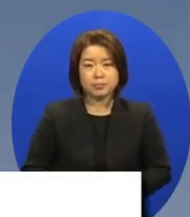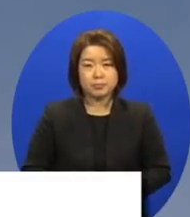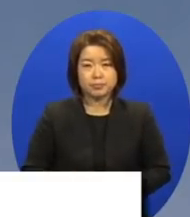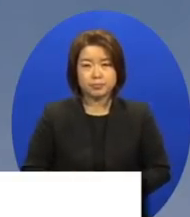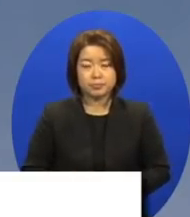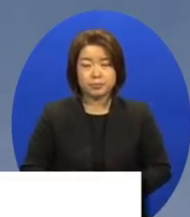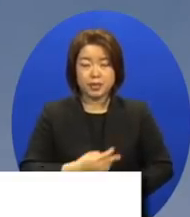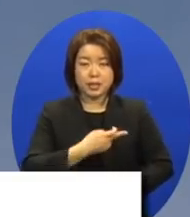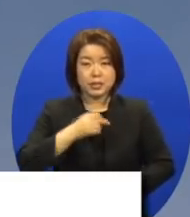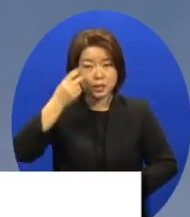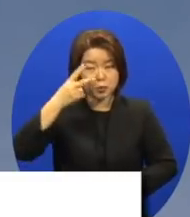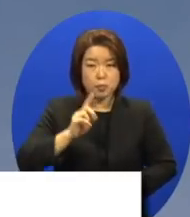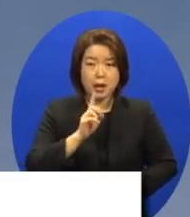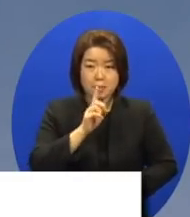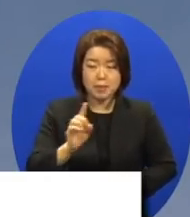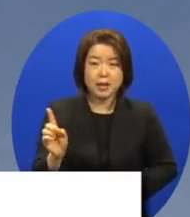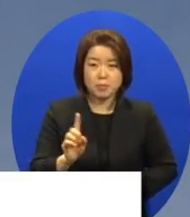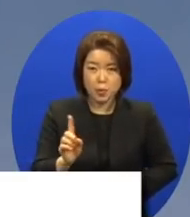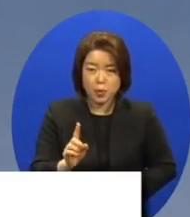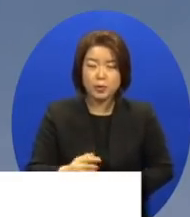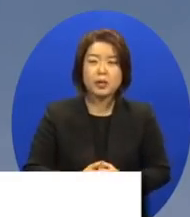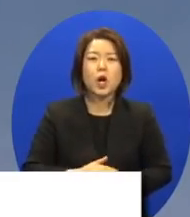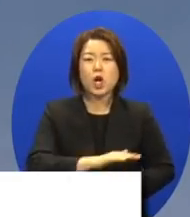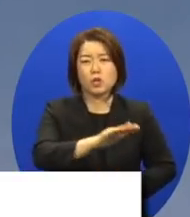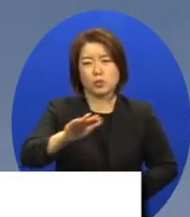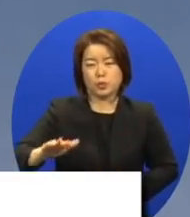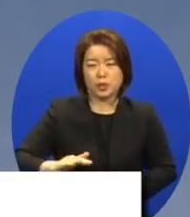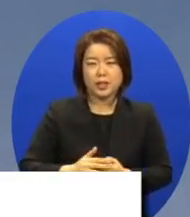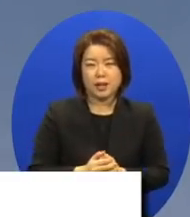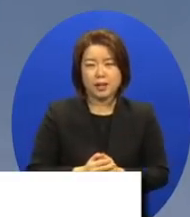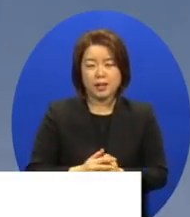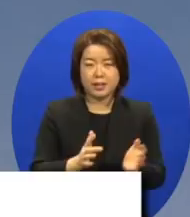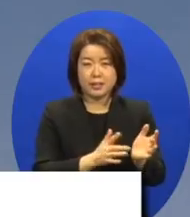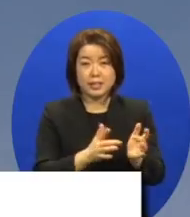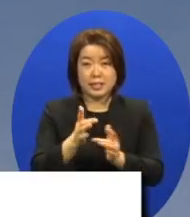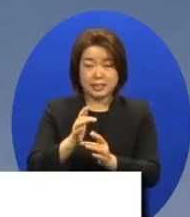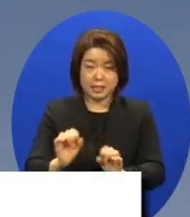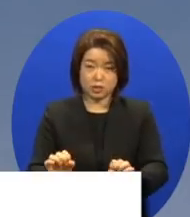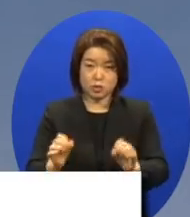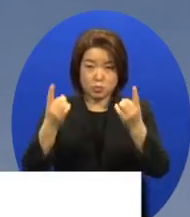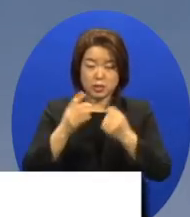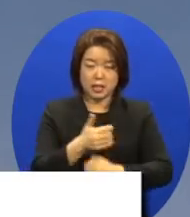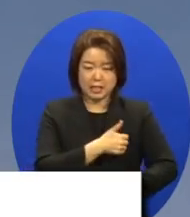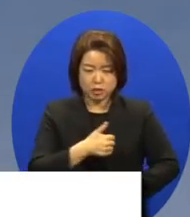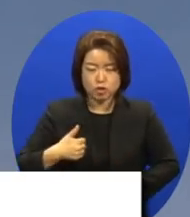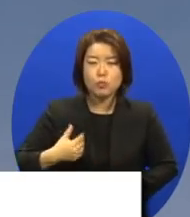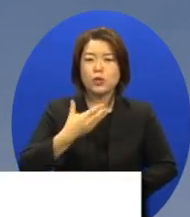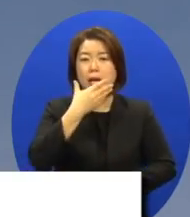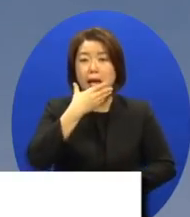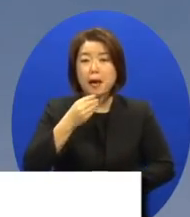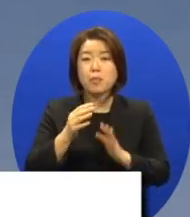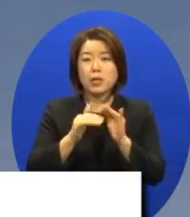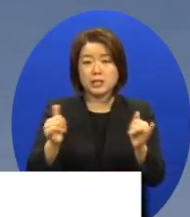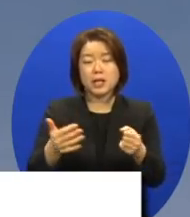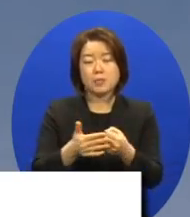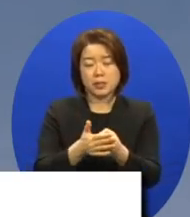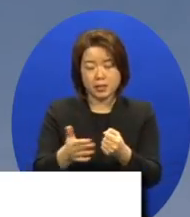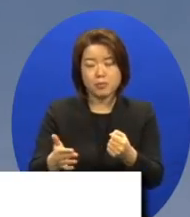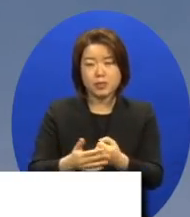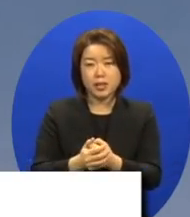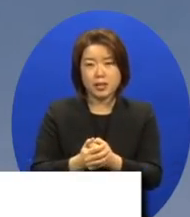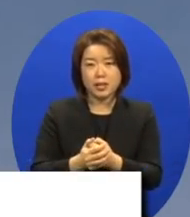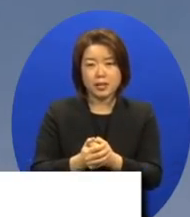사도 바울이 이렇게 말씀하시는 것은 우리가 예수님으로 인하여 충분히 행복한 사람이기 때문에